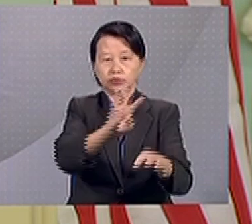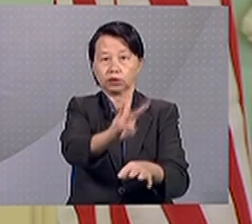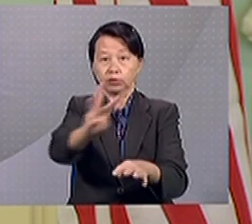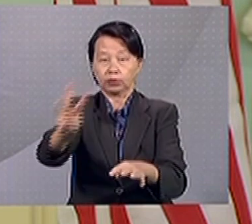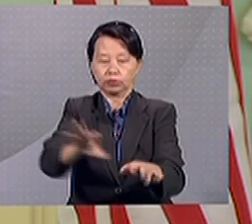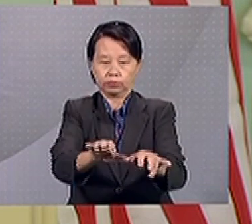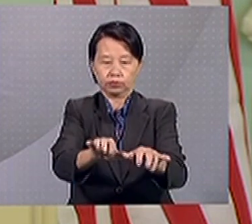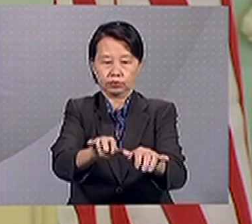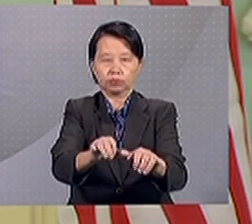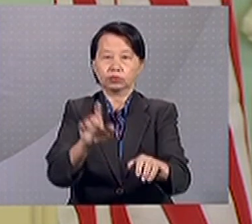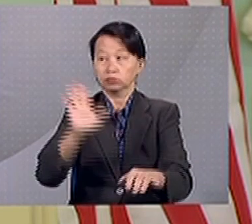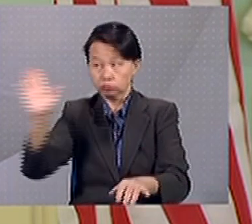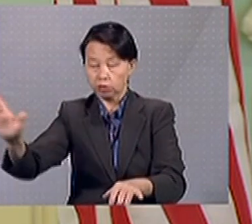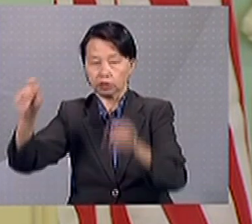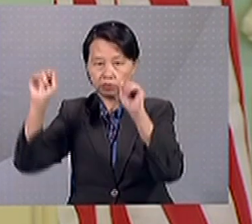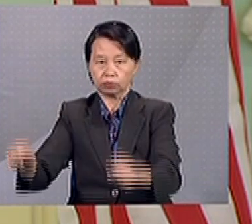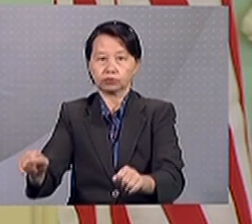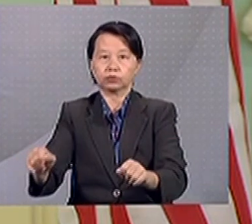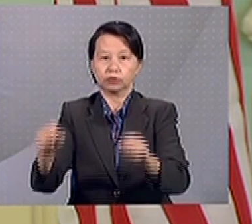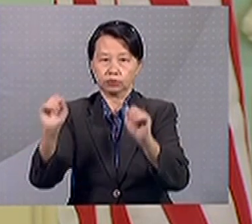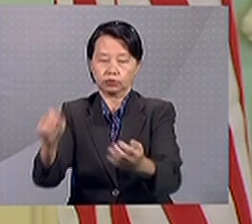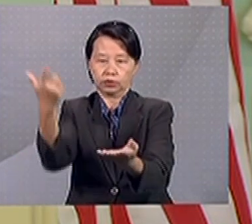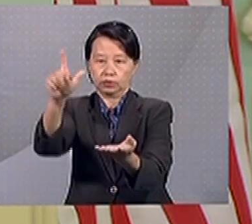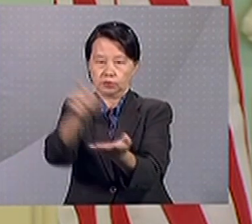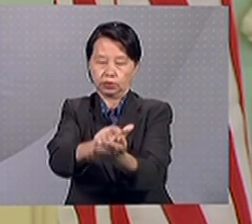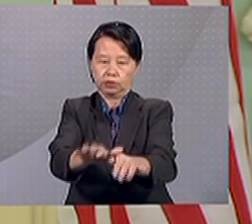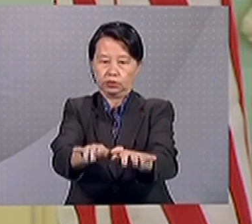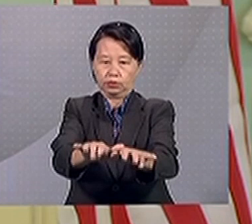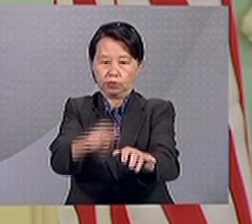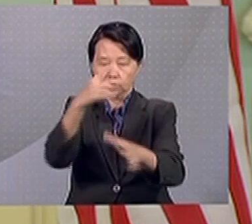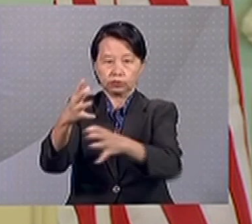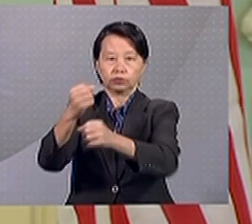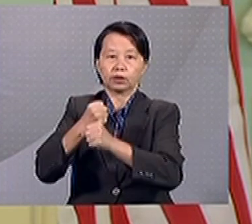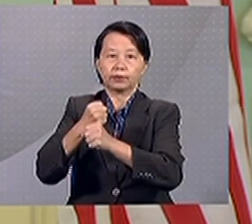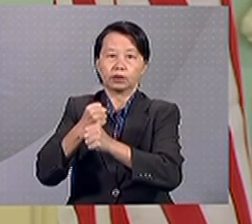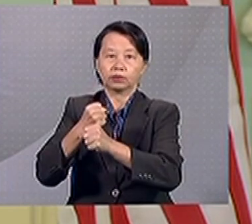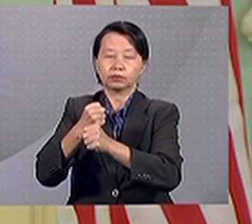laman sesawang yang mereka boleh muat turun untuk mendapatkan